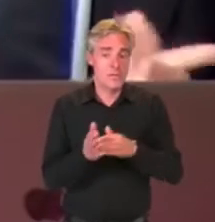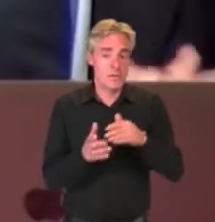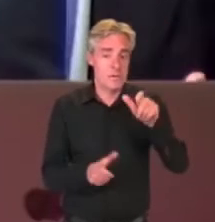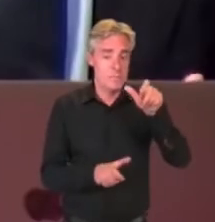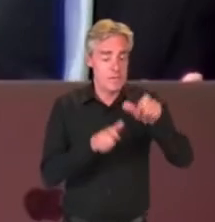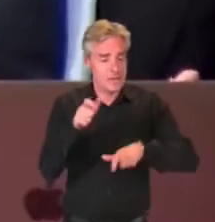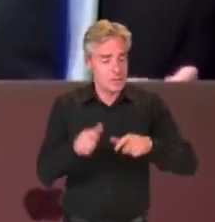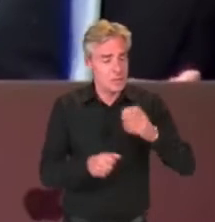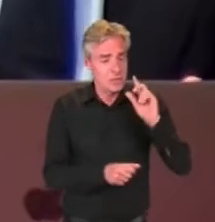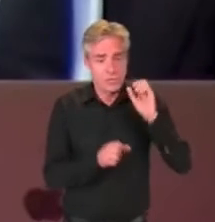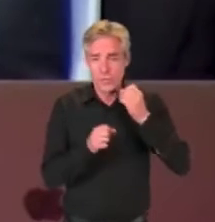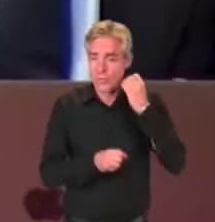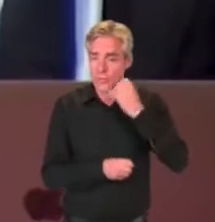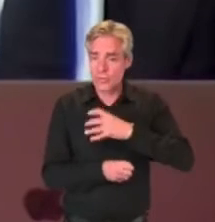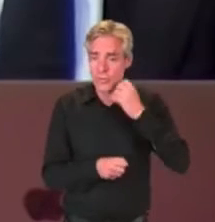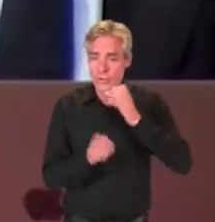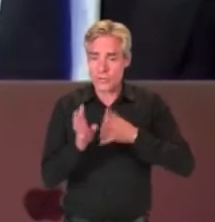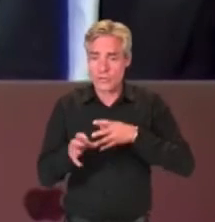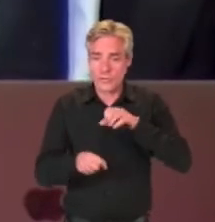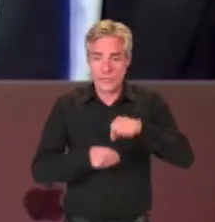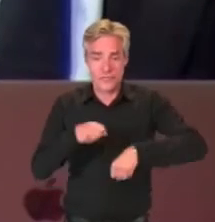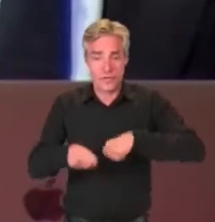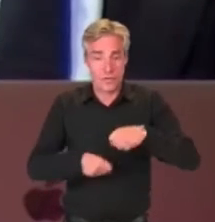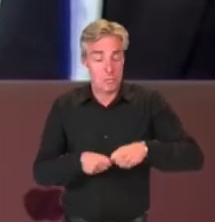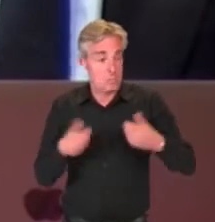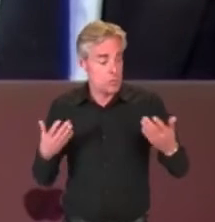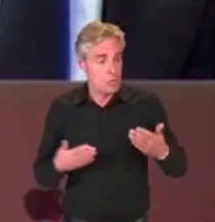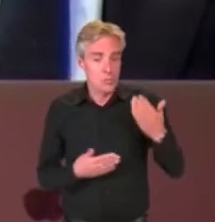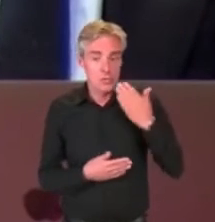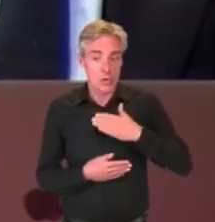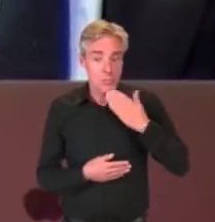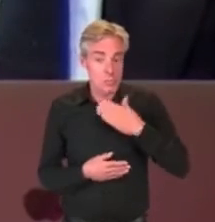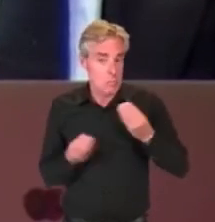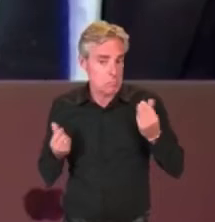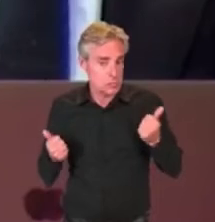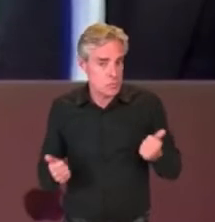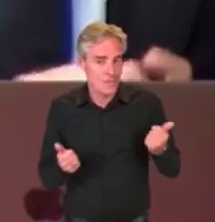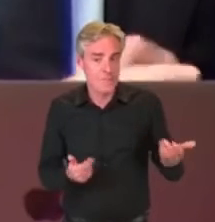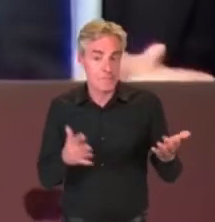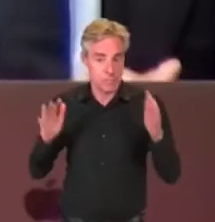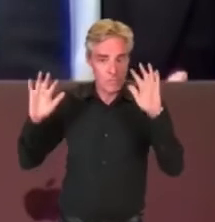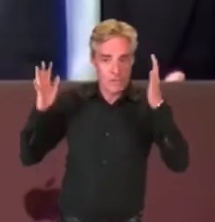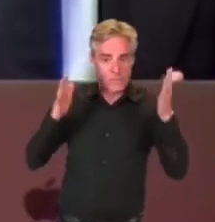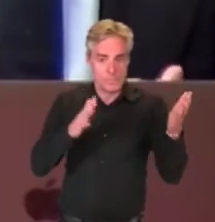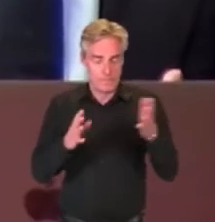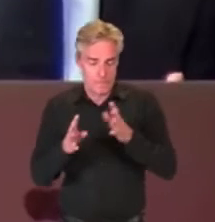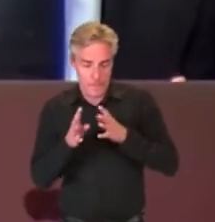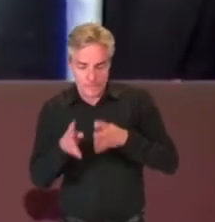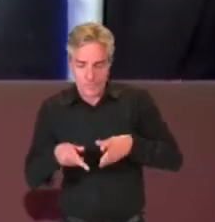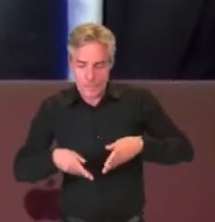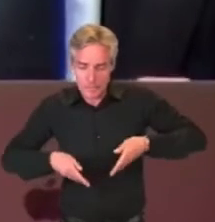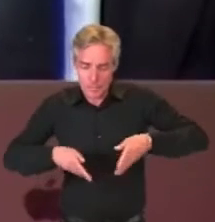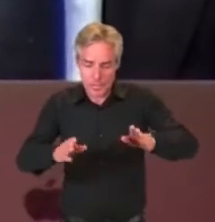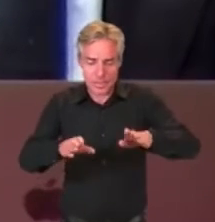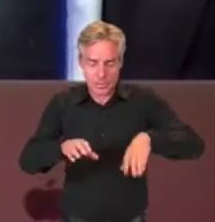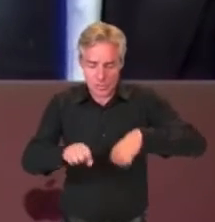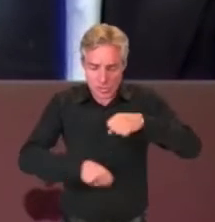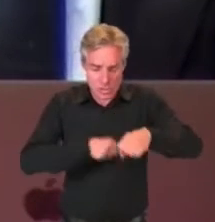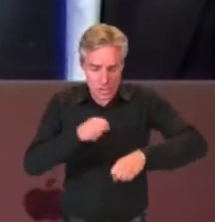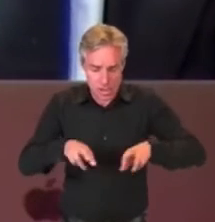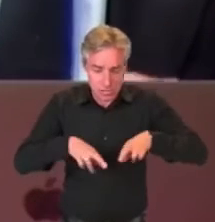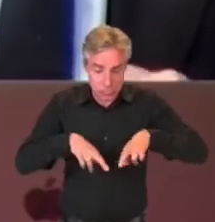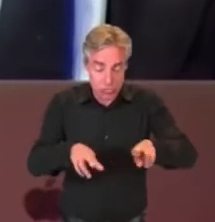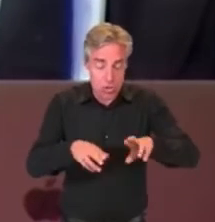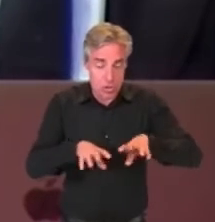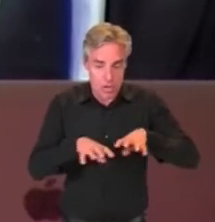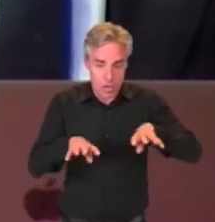notre agglomération et on peut s'en féliciter. En revanche, quand on voit l'état de nos pistes cyclables, l'état de notre réseau, c'est un peu